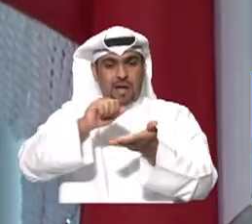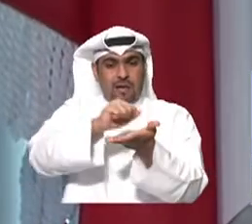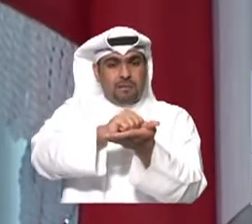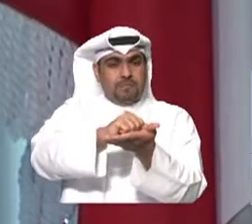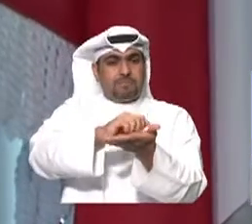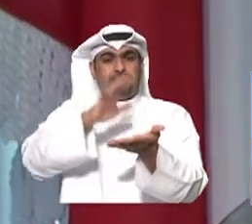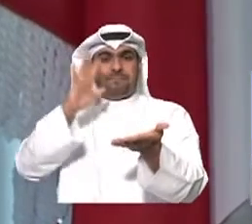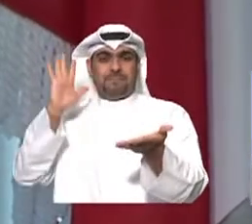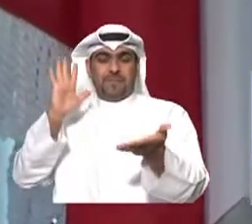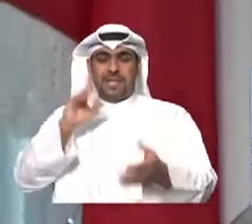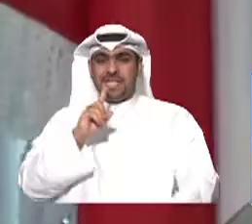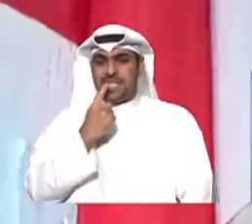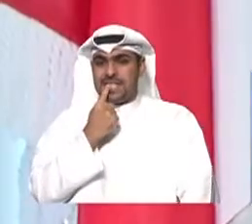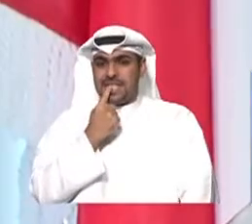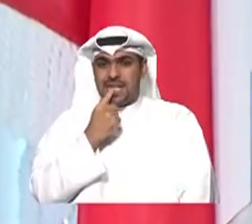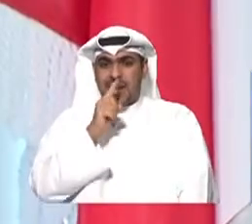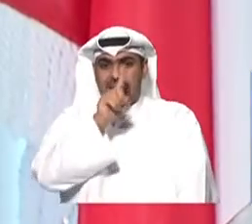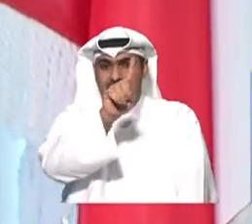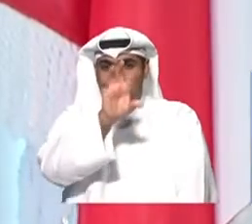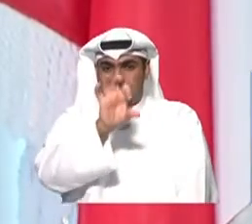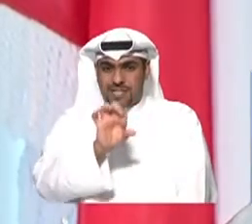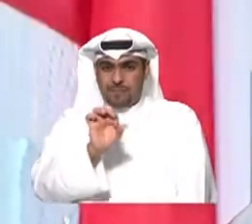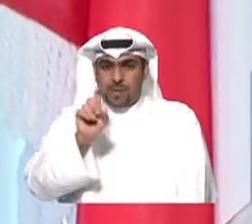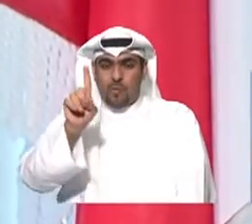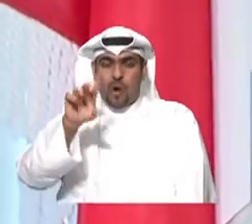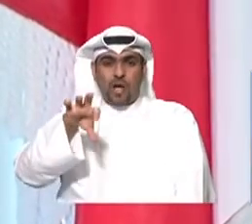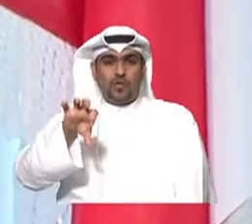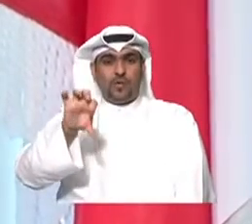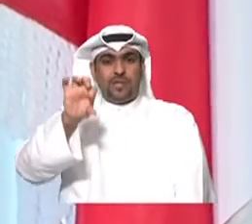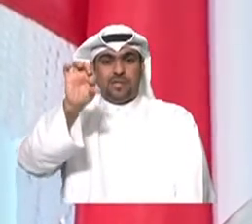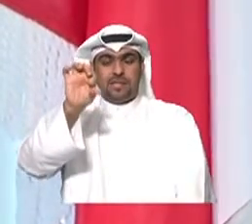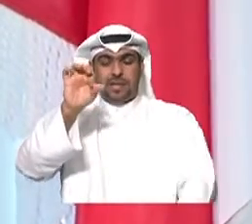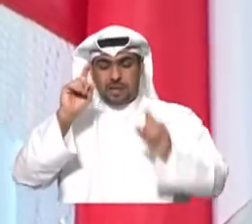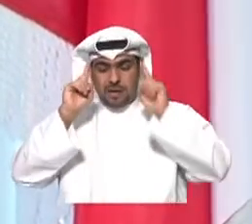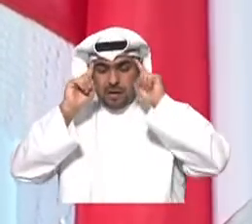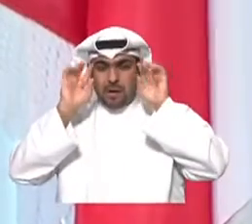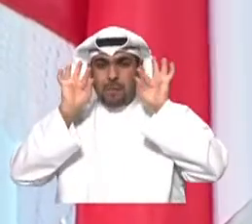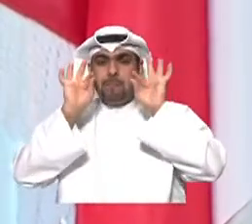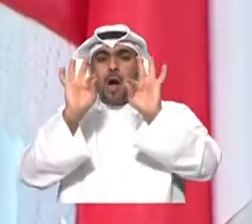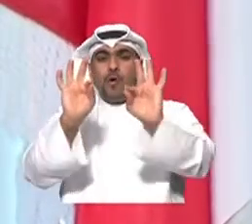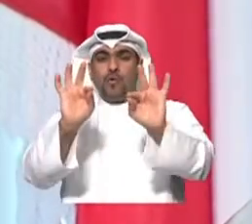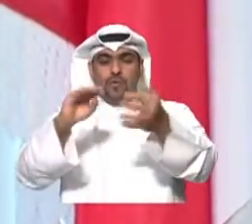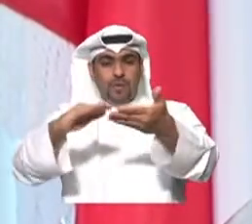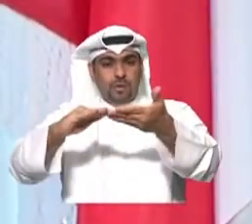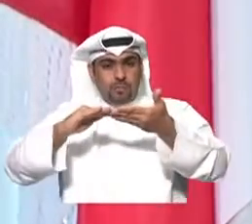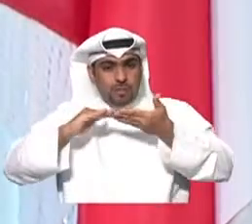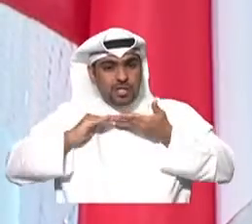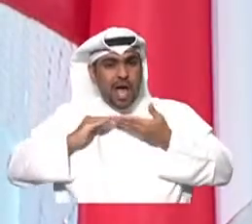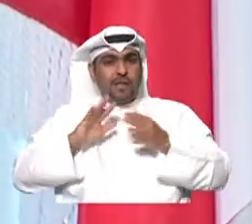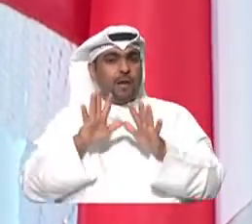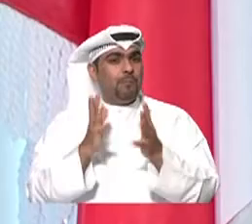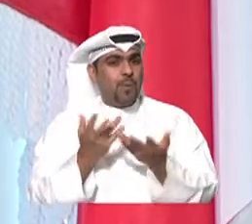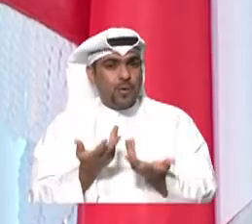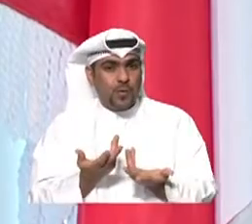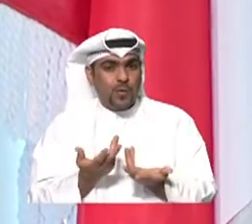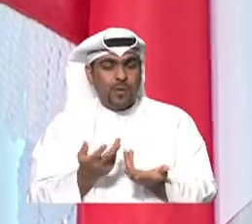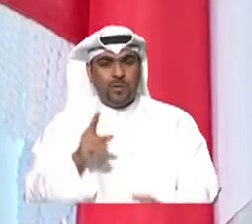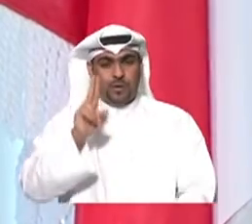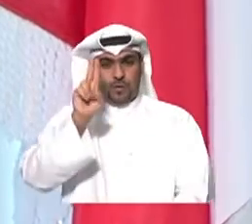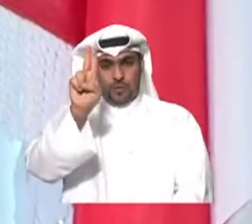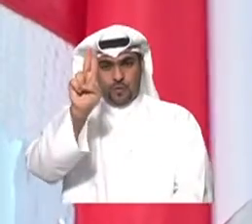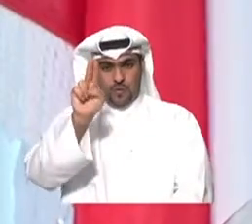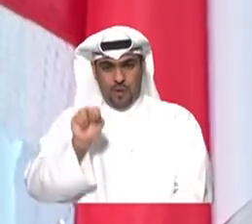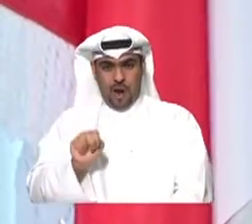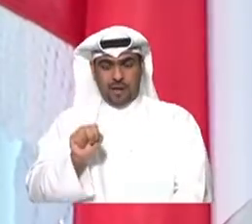1991، والتي تعد أحد أبرز النماذج الرائدة على مر التاريخ لدور المنظمة في صيانة